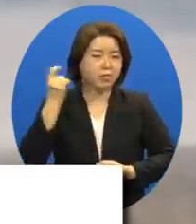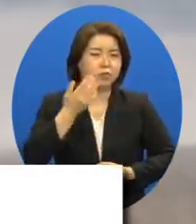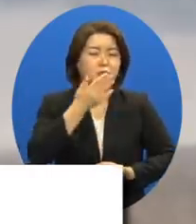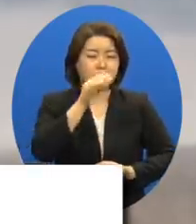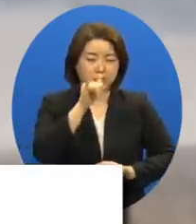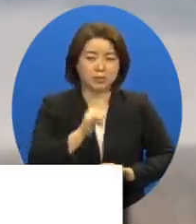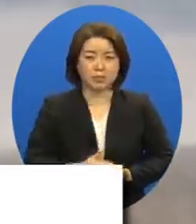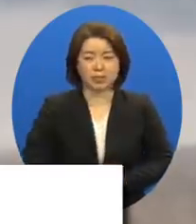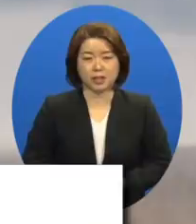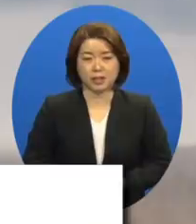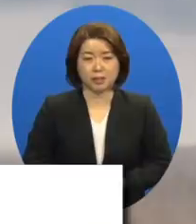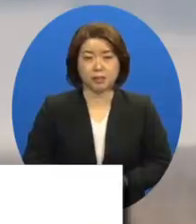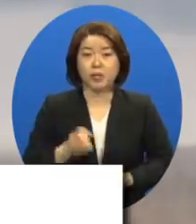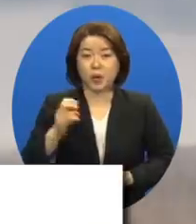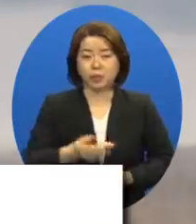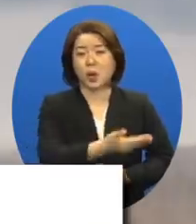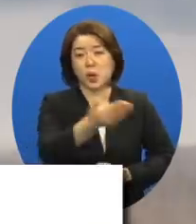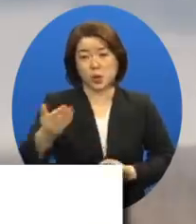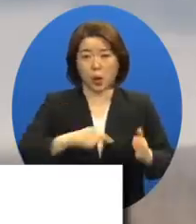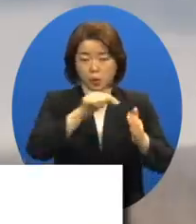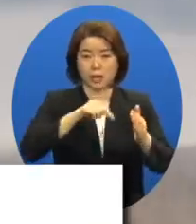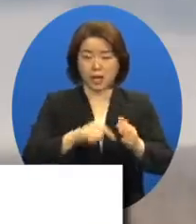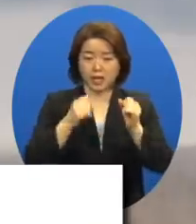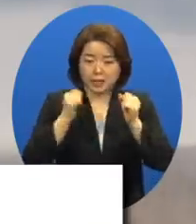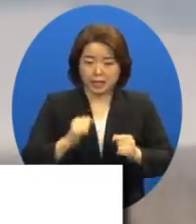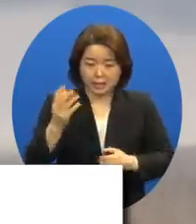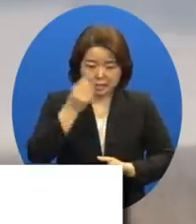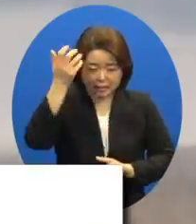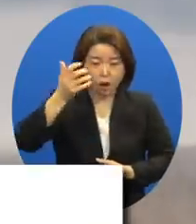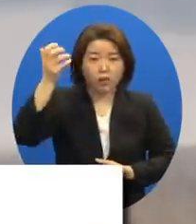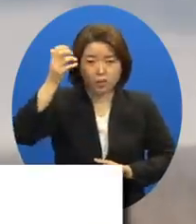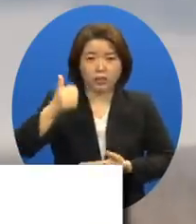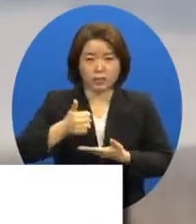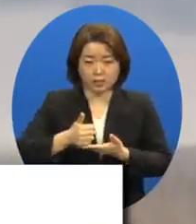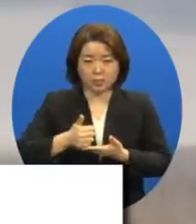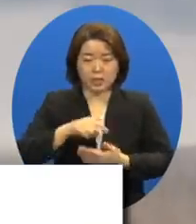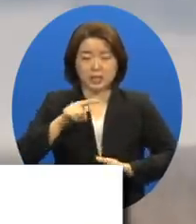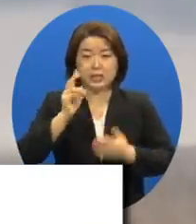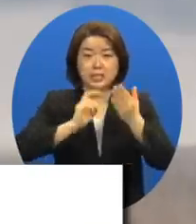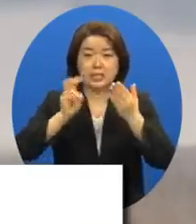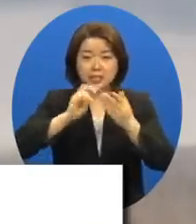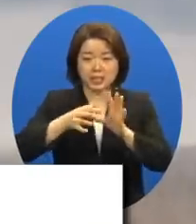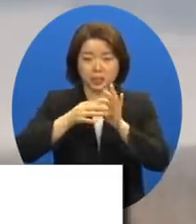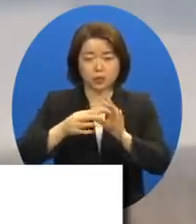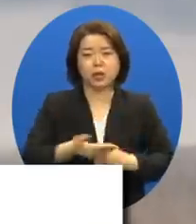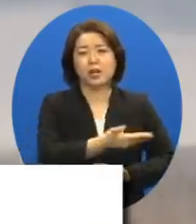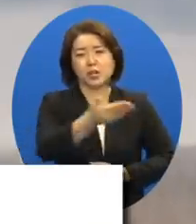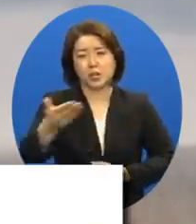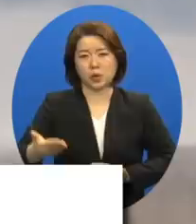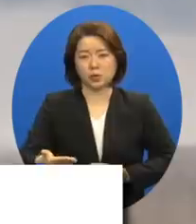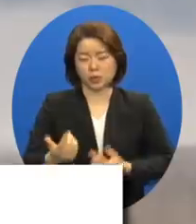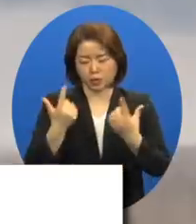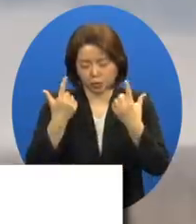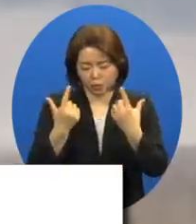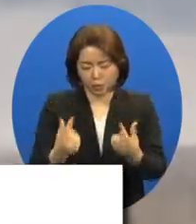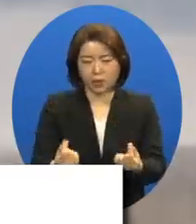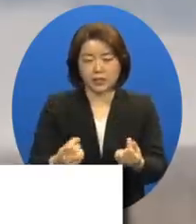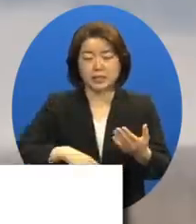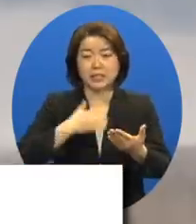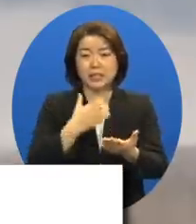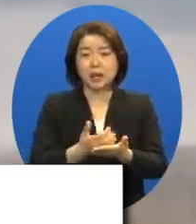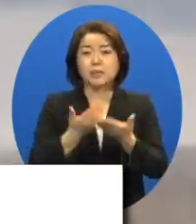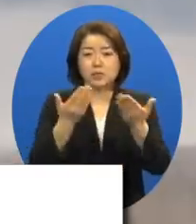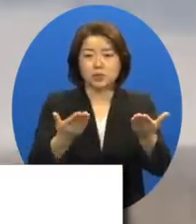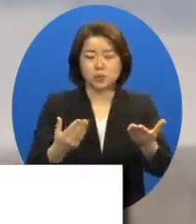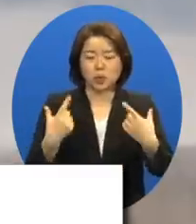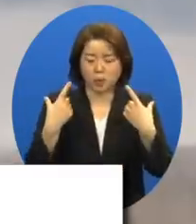있습니다 그리고 이 여러분 안에 계신 성령께서 이 찬양을 통하여 여러분에게도 감동을 주시고 동일한